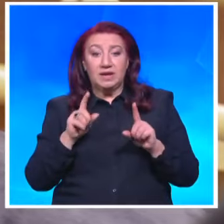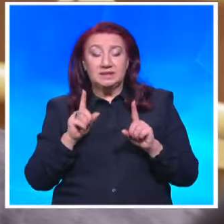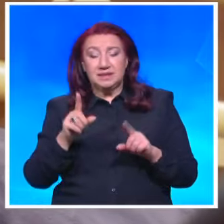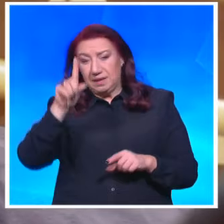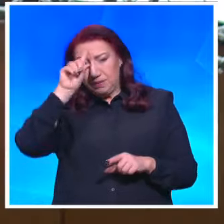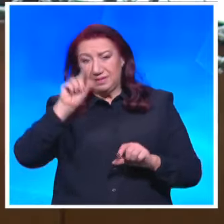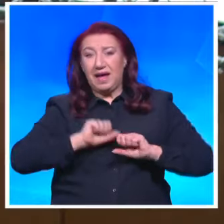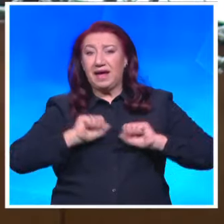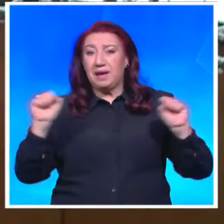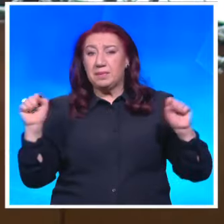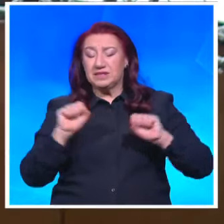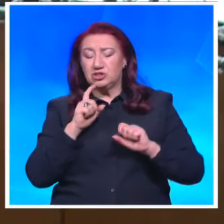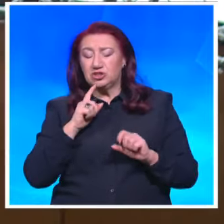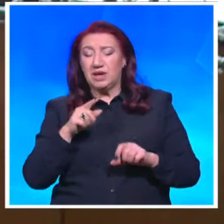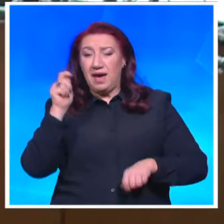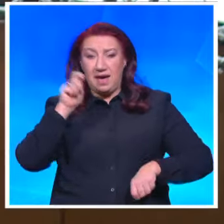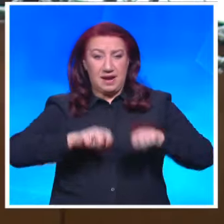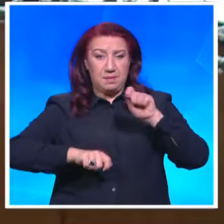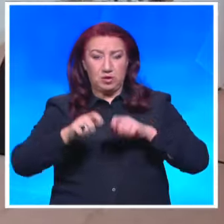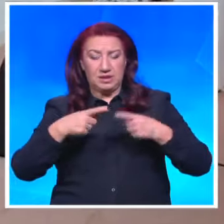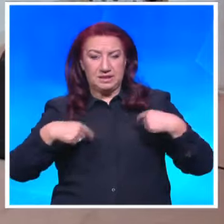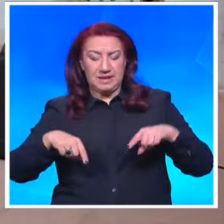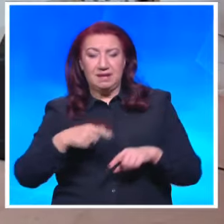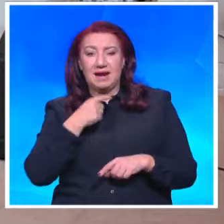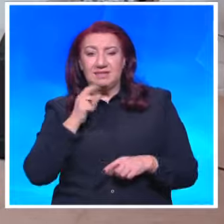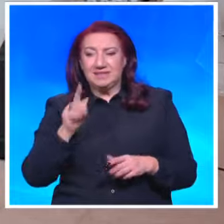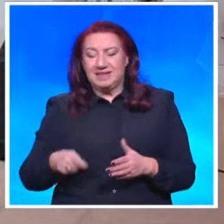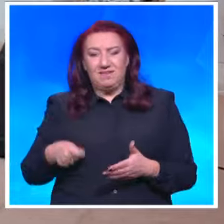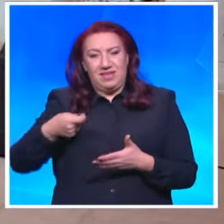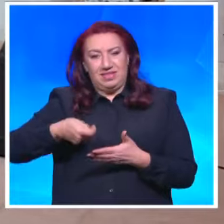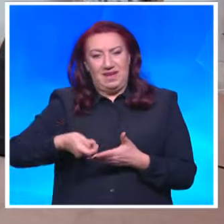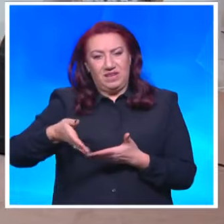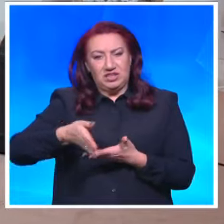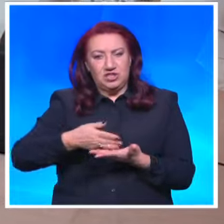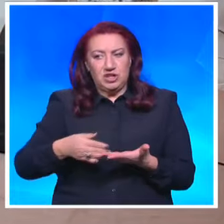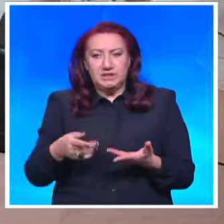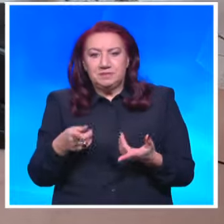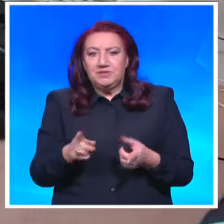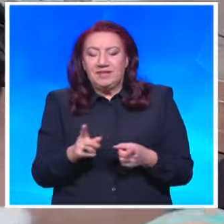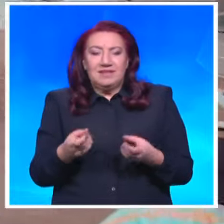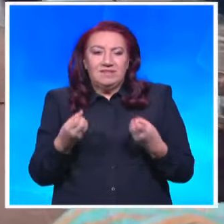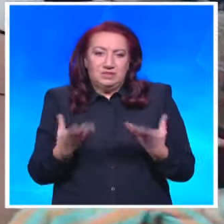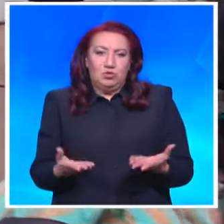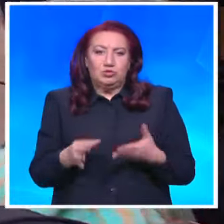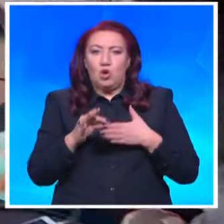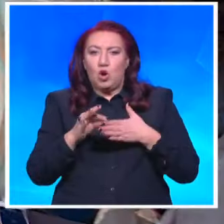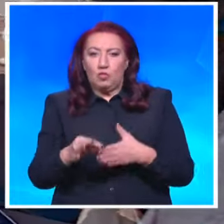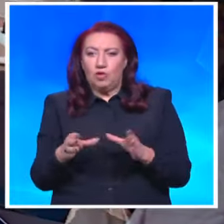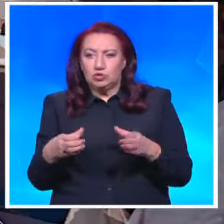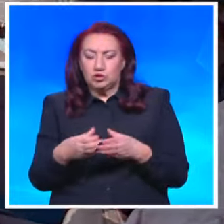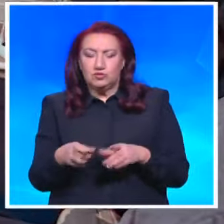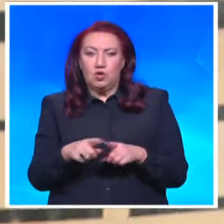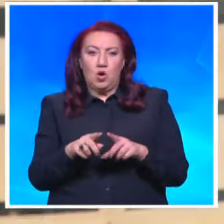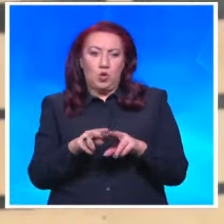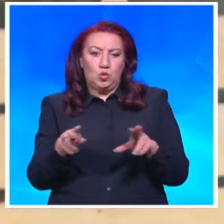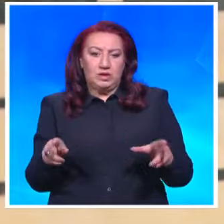триадица трябва да подсигури своята сума от договора. Условие непосилно за ръководството и родителите. Вече 24